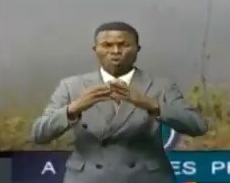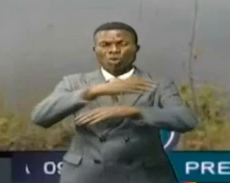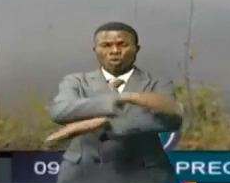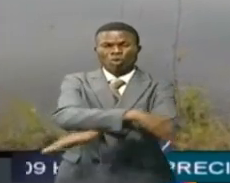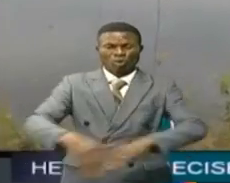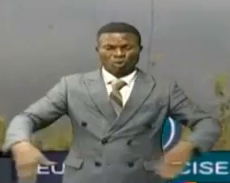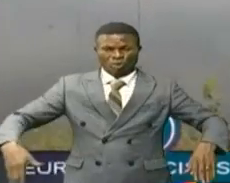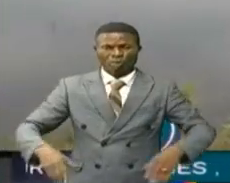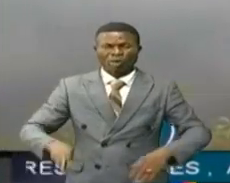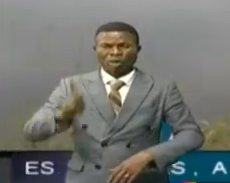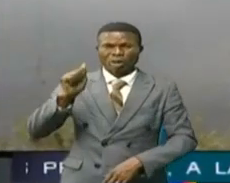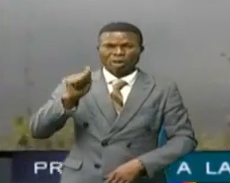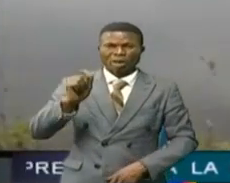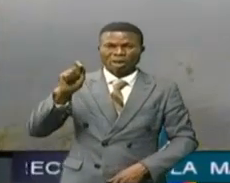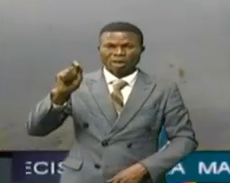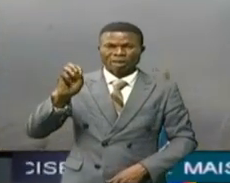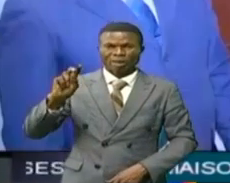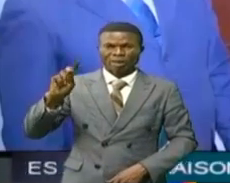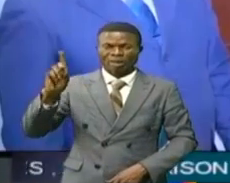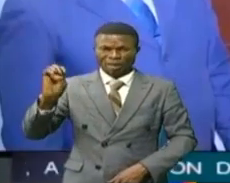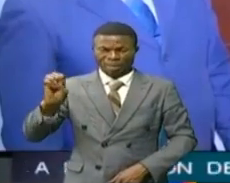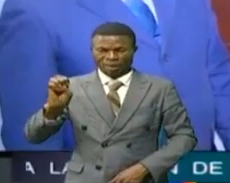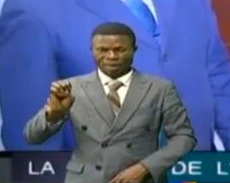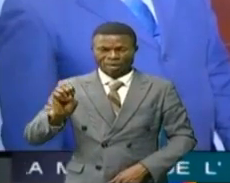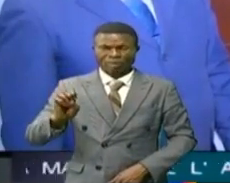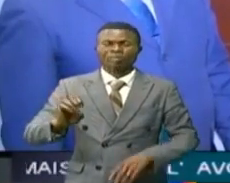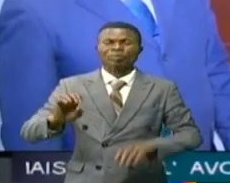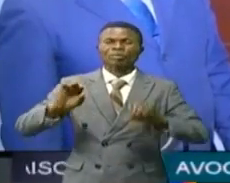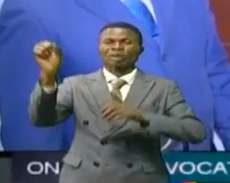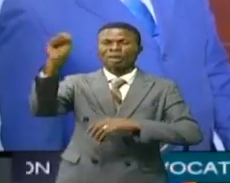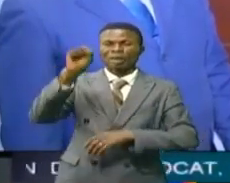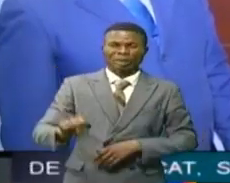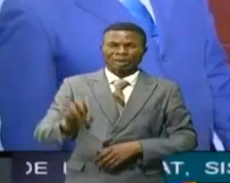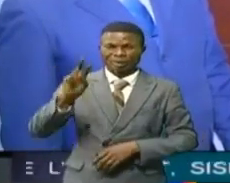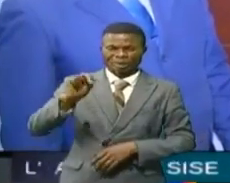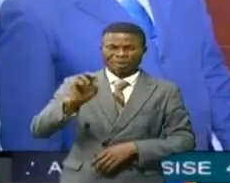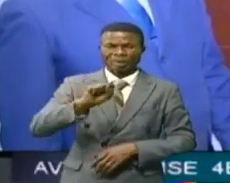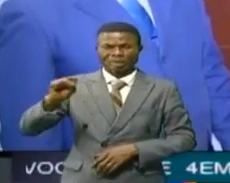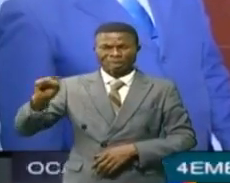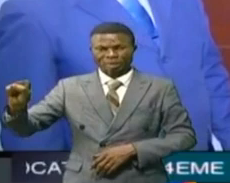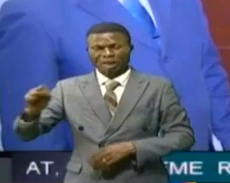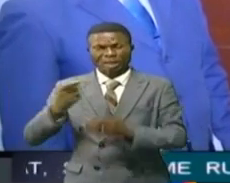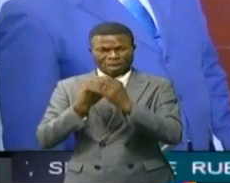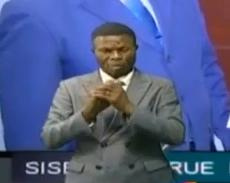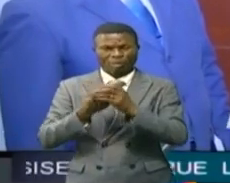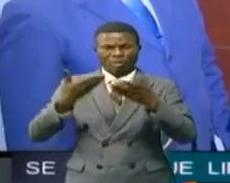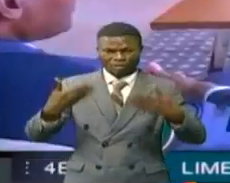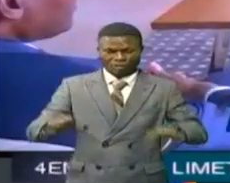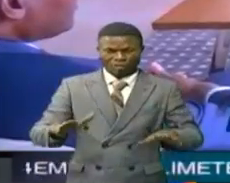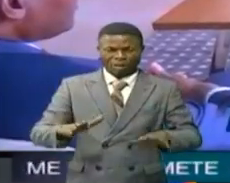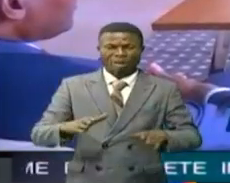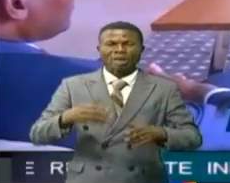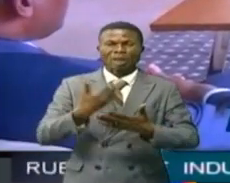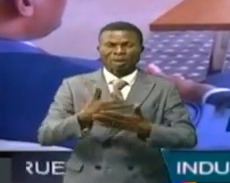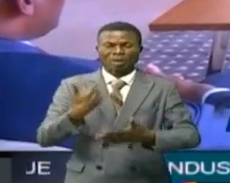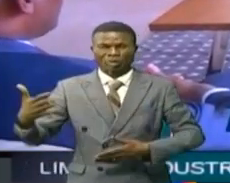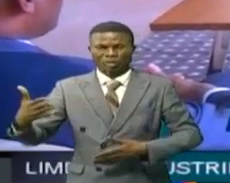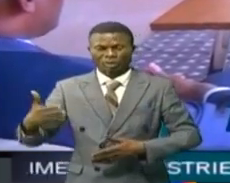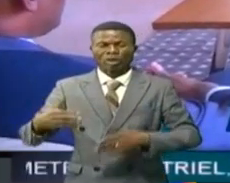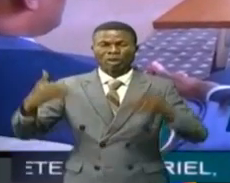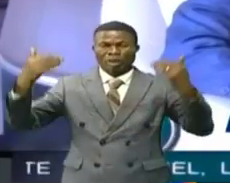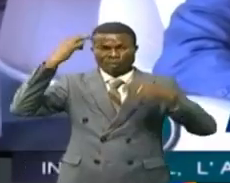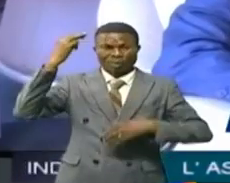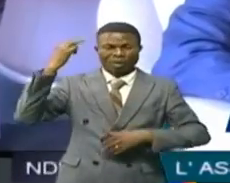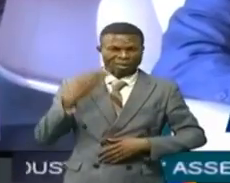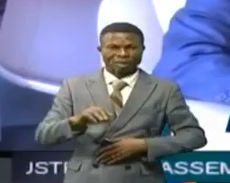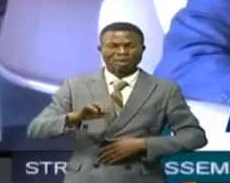d'une capacité de 64 MW, la SNCC se dit prête pour l'acheminement de matériel. Le patron de l'énergie,